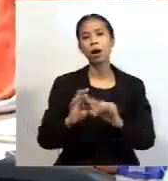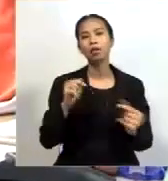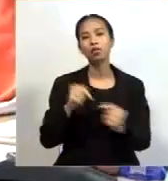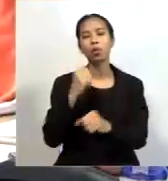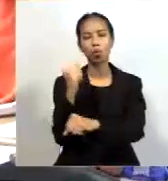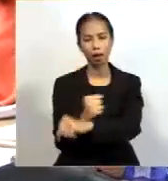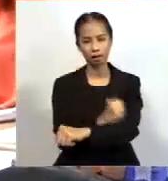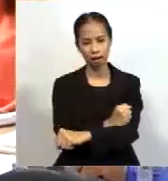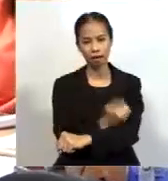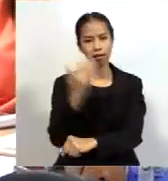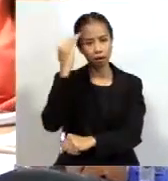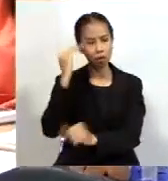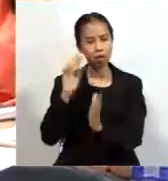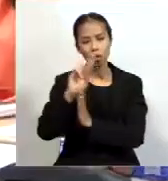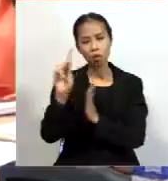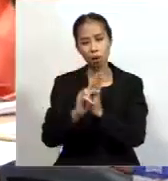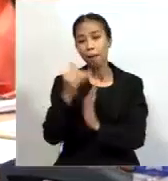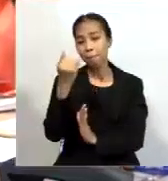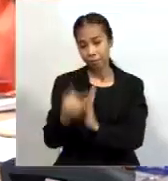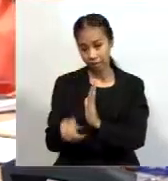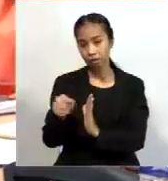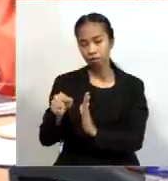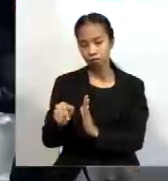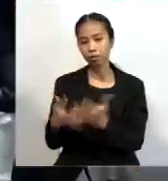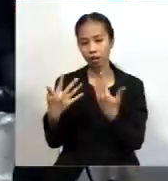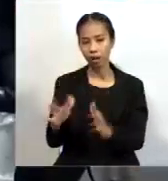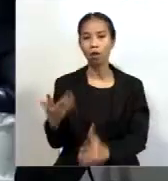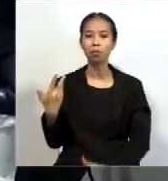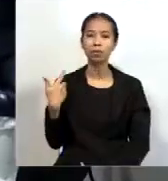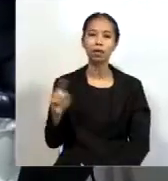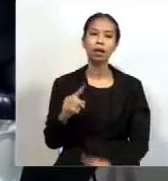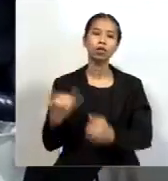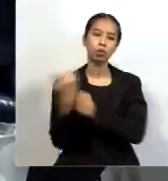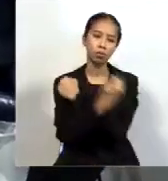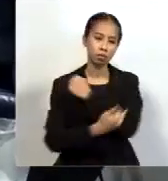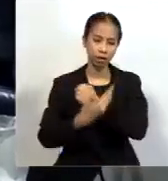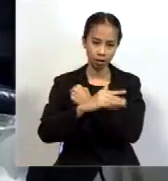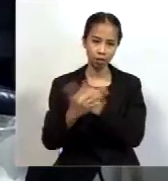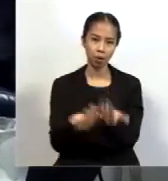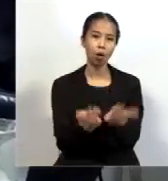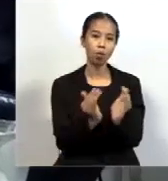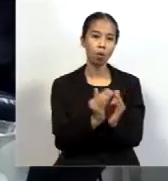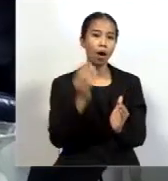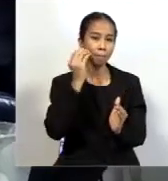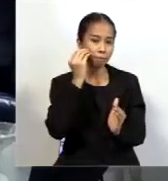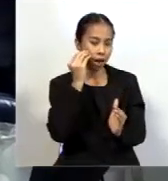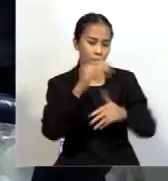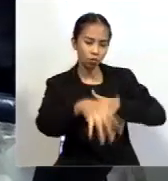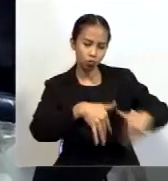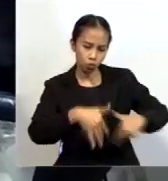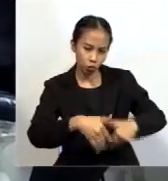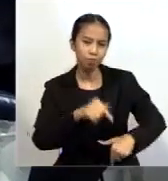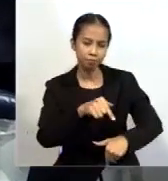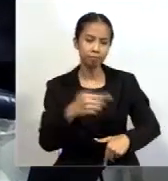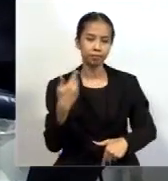ดกฎหมายที่กลับมาจากประเทศเกาหลีใต้รวมไปถึงชาวต่างชาติที่มีครอบครัวอาศัยอยู่ในหมู่บ้านชุมชนนั้น